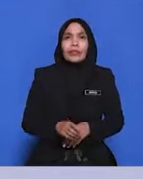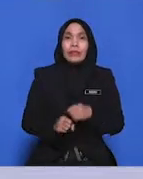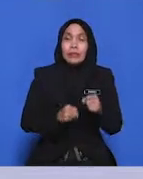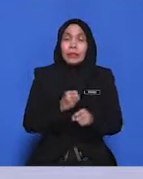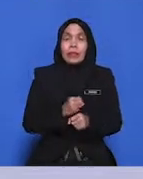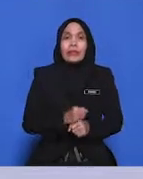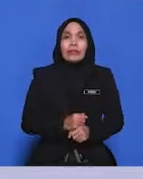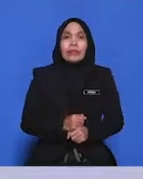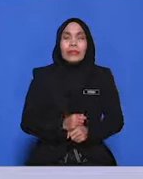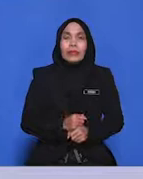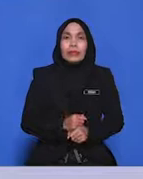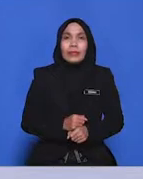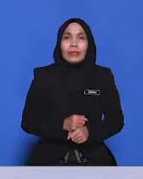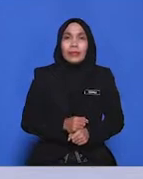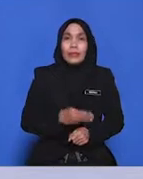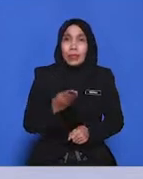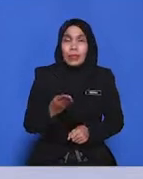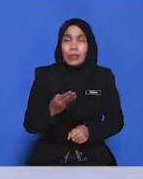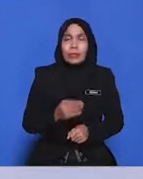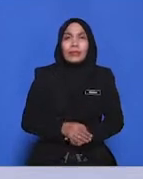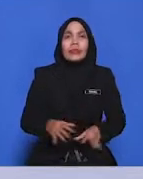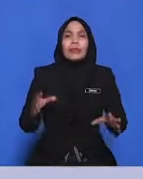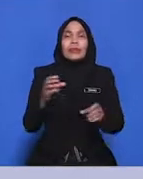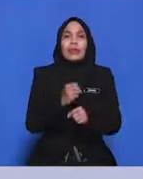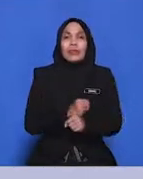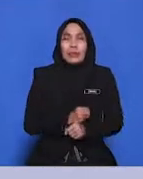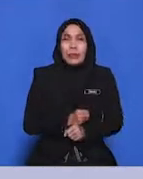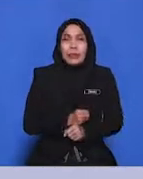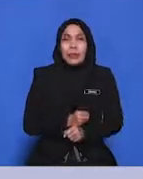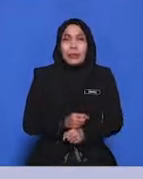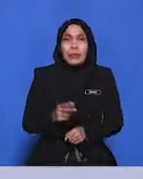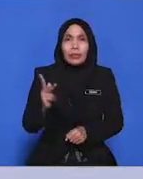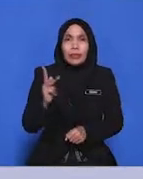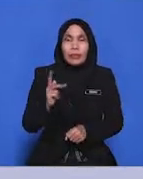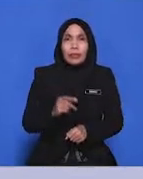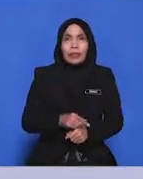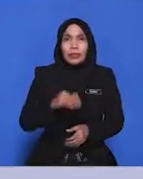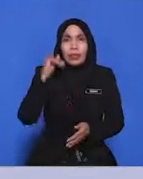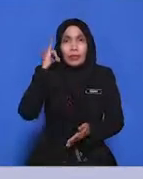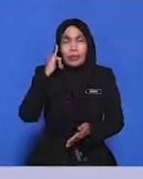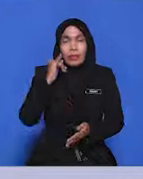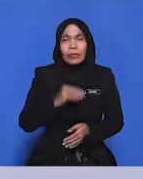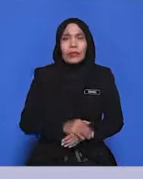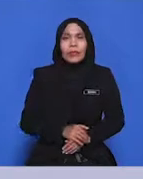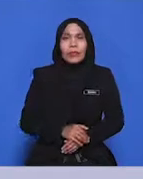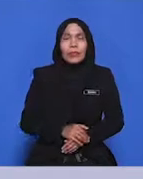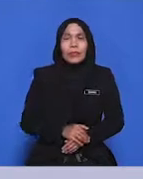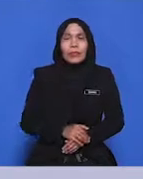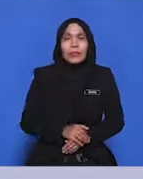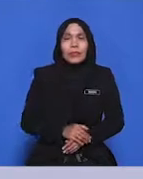As-Sayyid Jamaluddin Al-Afghani dapat menguasai pelbagai ilmu pengetahuan